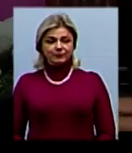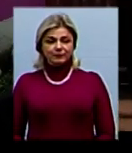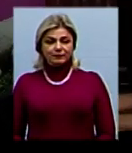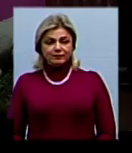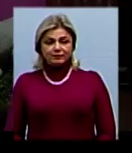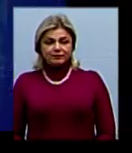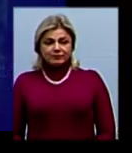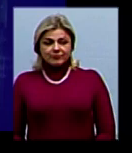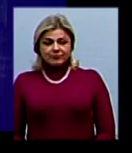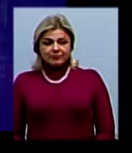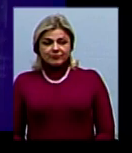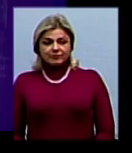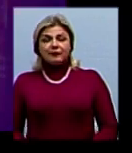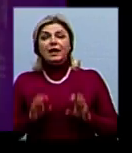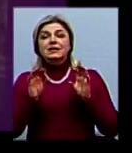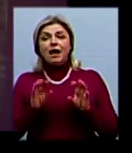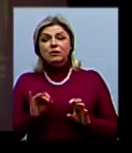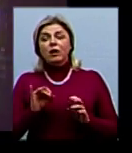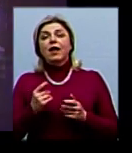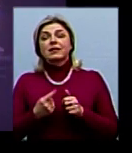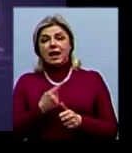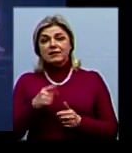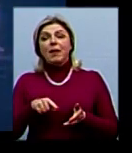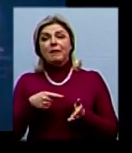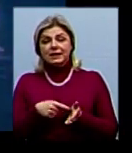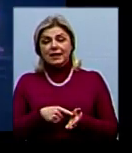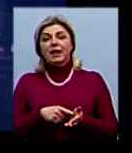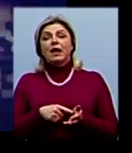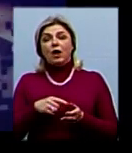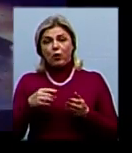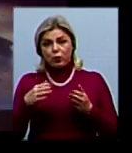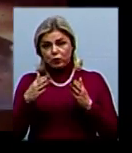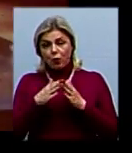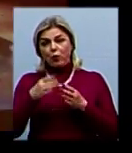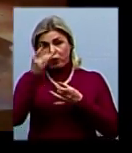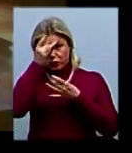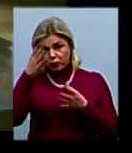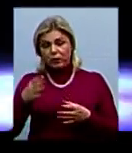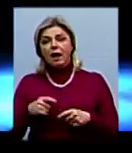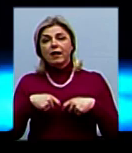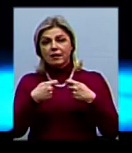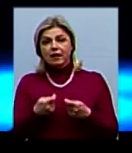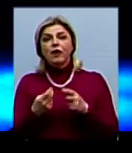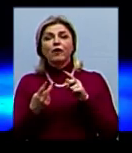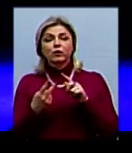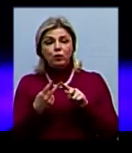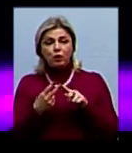Україну. Статус та назву «Міський заклад культури Великокореницький будинок культури» надали в другій